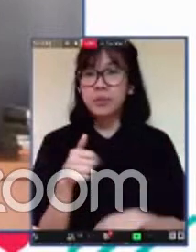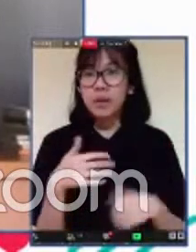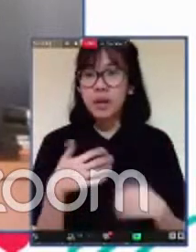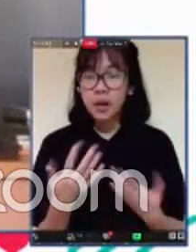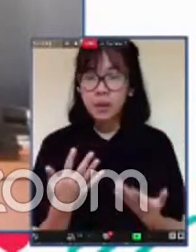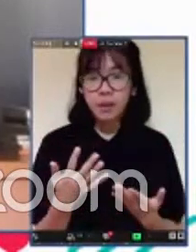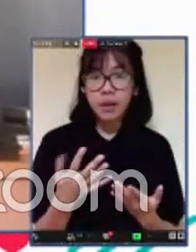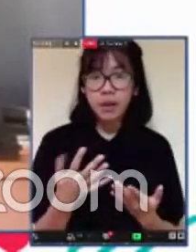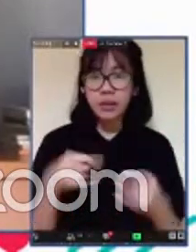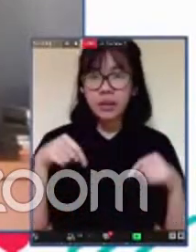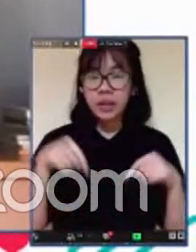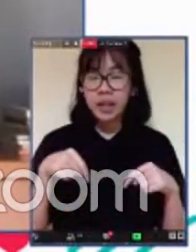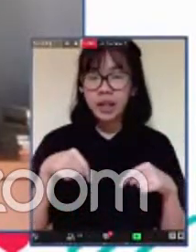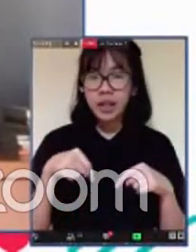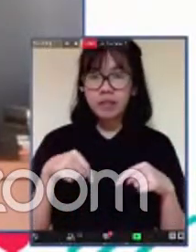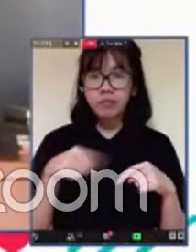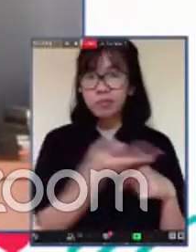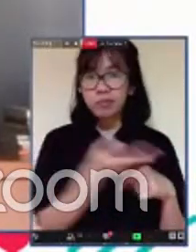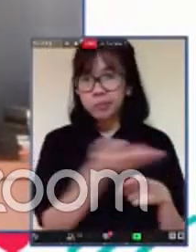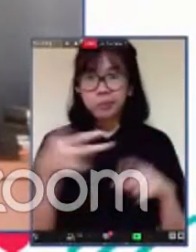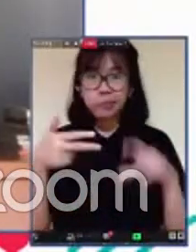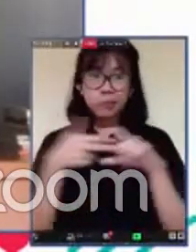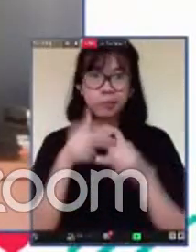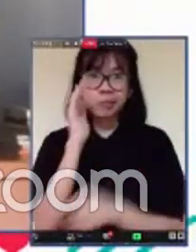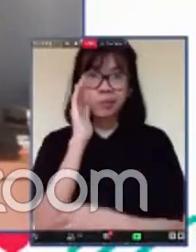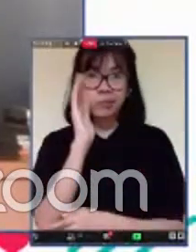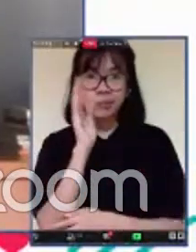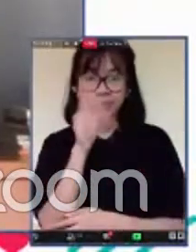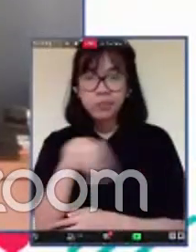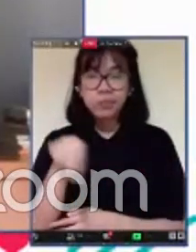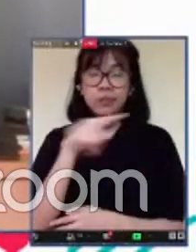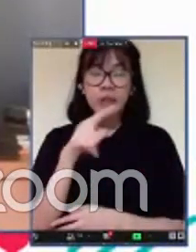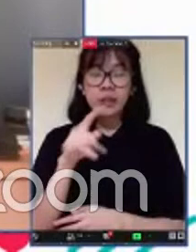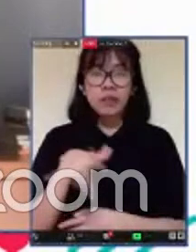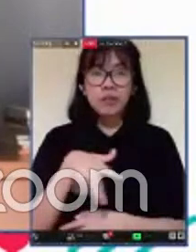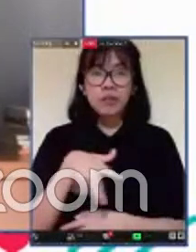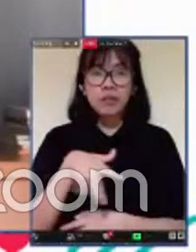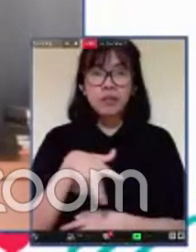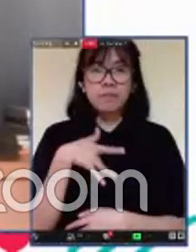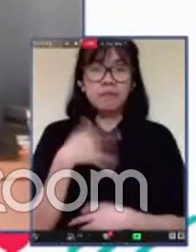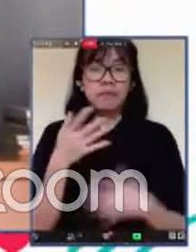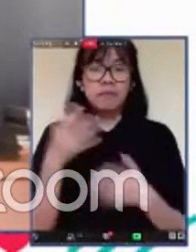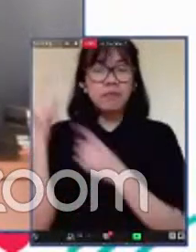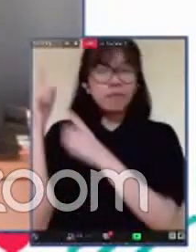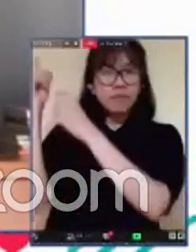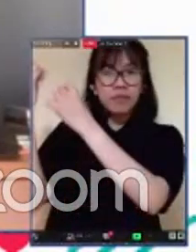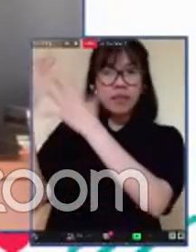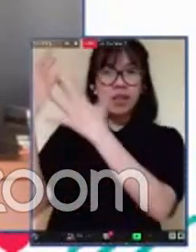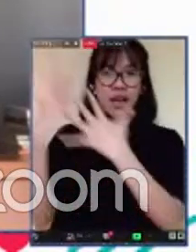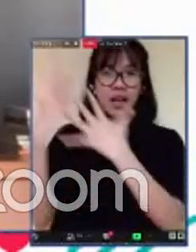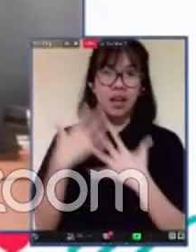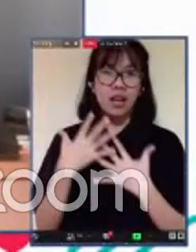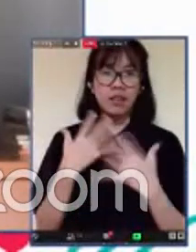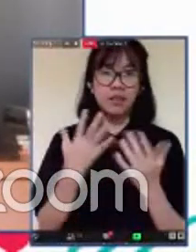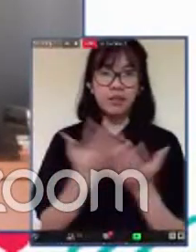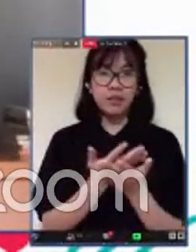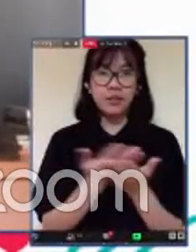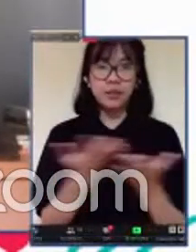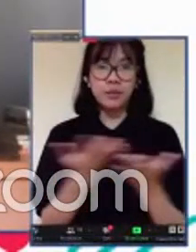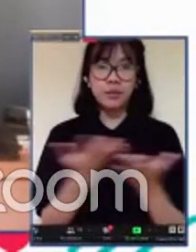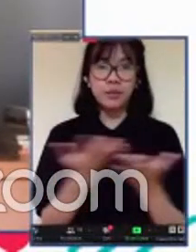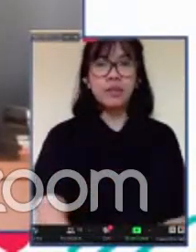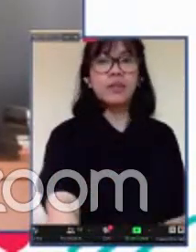ini dapat menjadi jalan kebaikan dan juga keberkahan bagi kita semua.